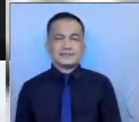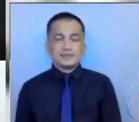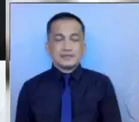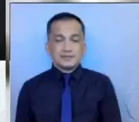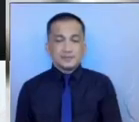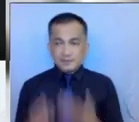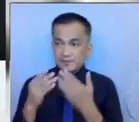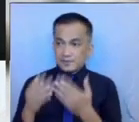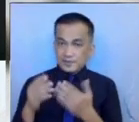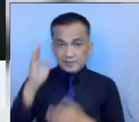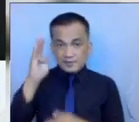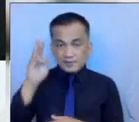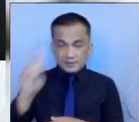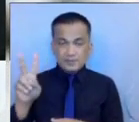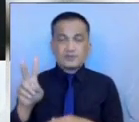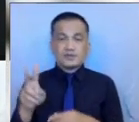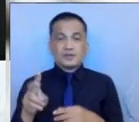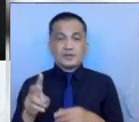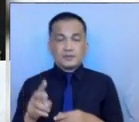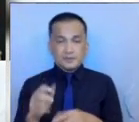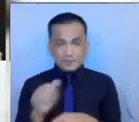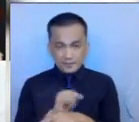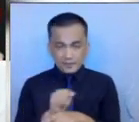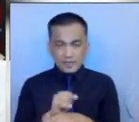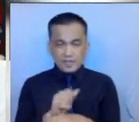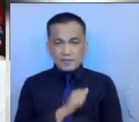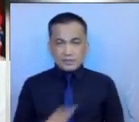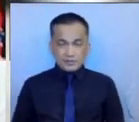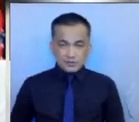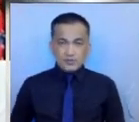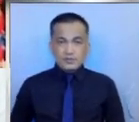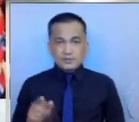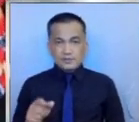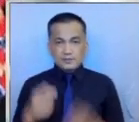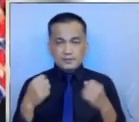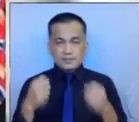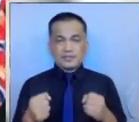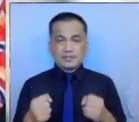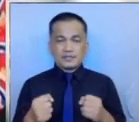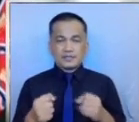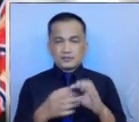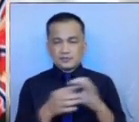pagsisikap ni Ambassador Sumer na pagtibayin ang relasyon ng Turkey at Pilipinas.